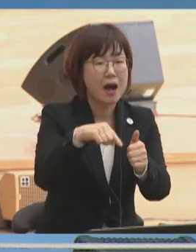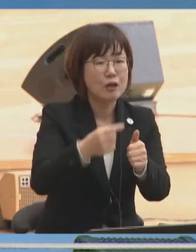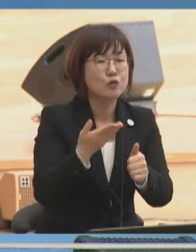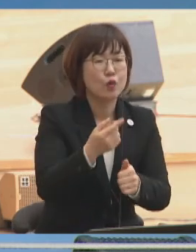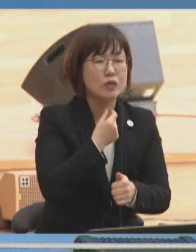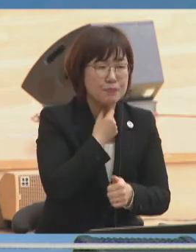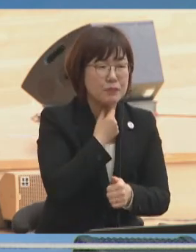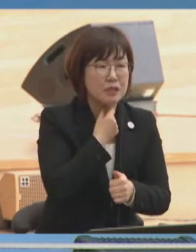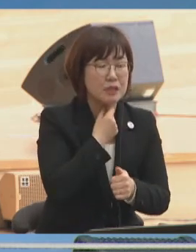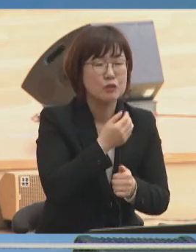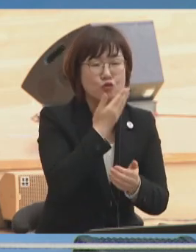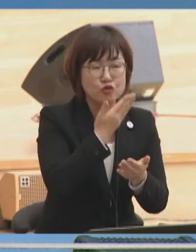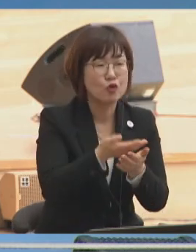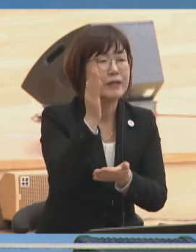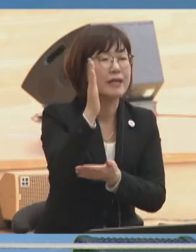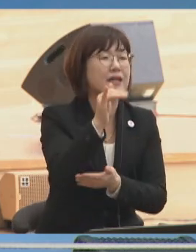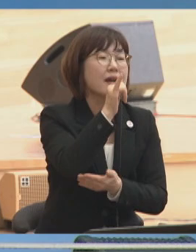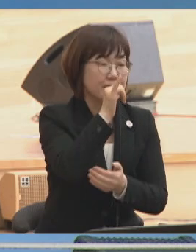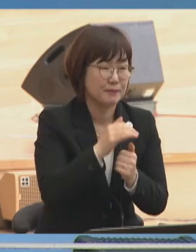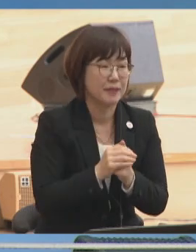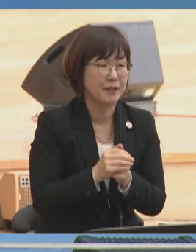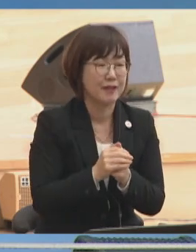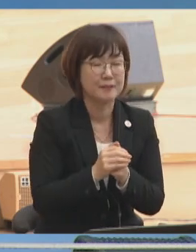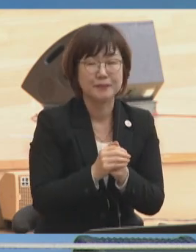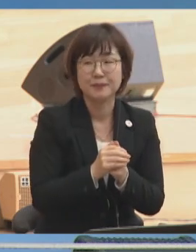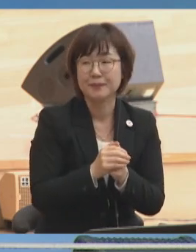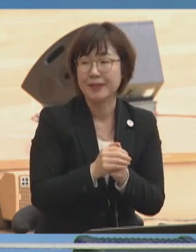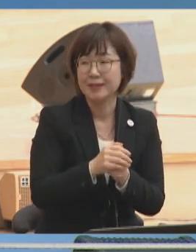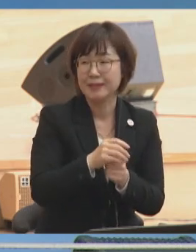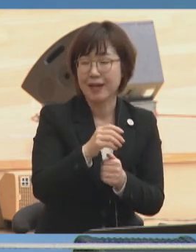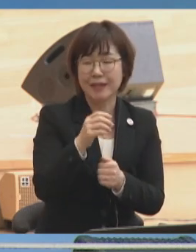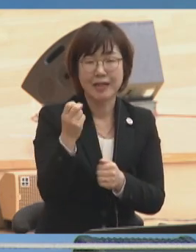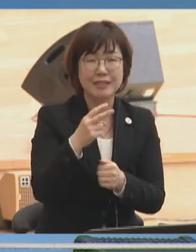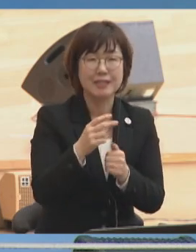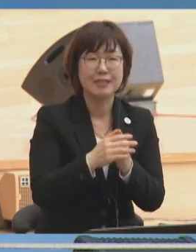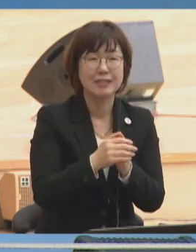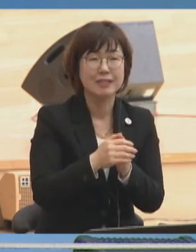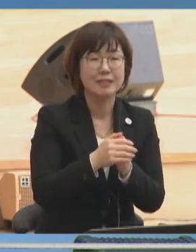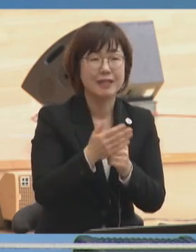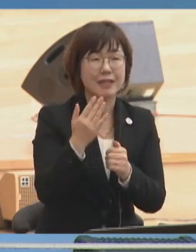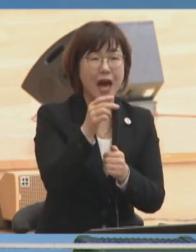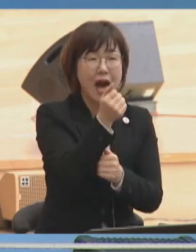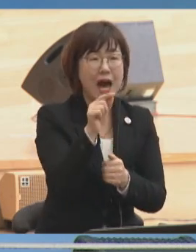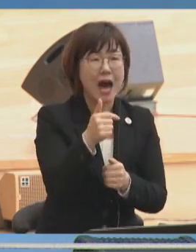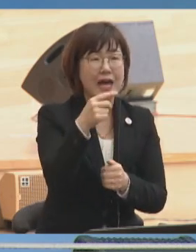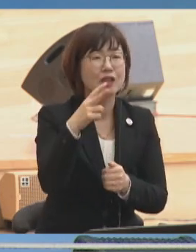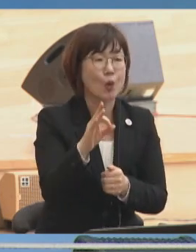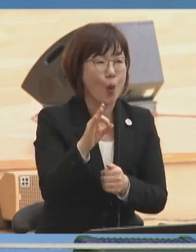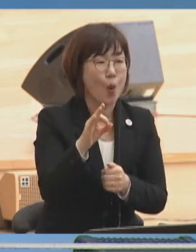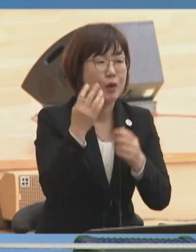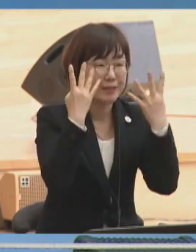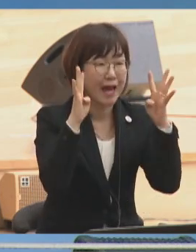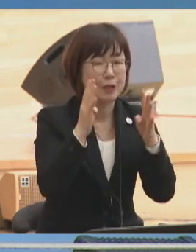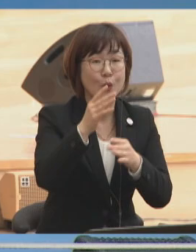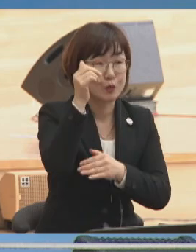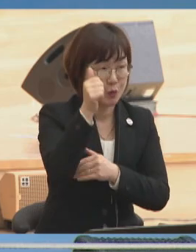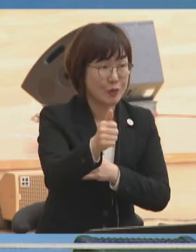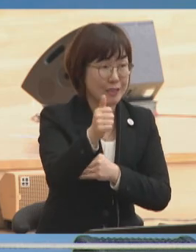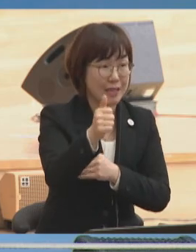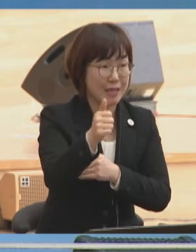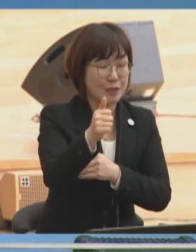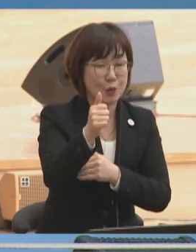역사로 말하니까 고 김영길 총장님이 생각나서 다시 한번 소개해드립니다. 이분은 김영길 총장,